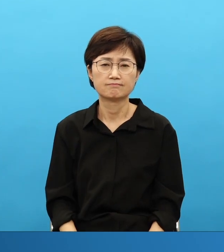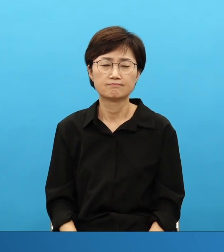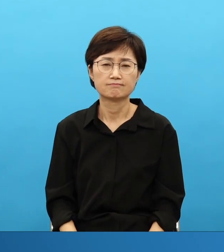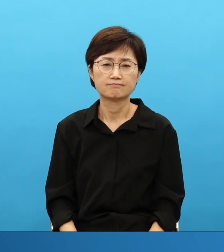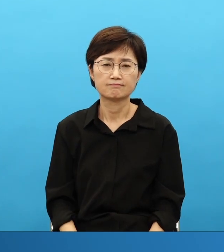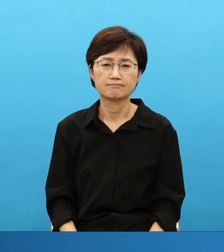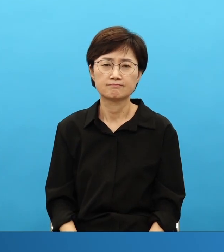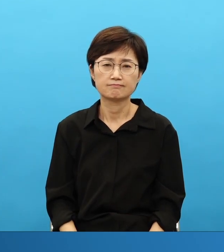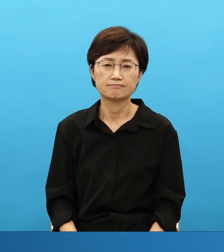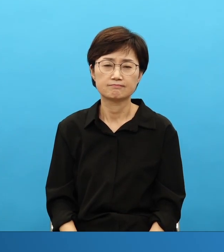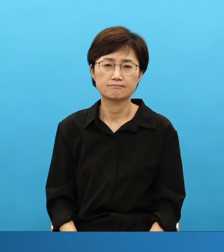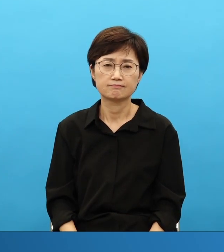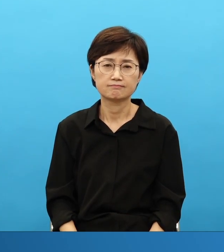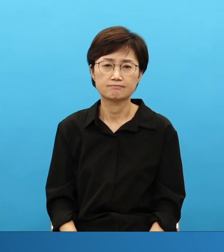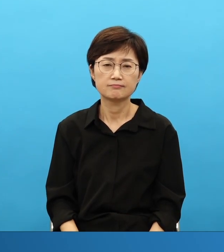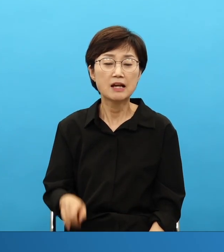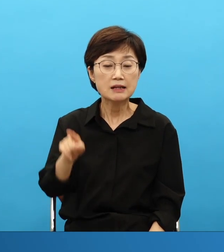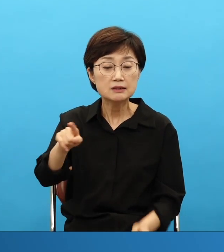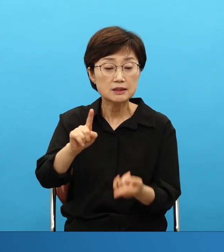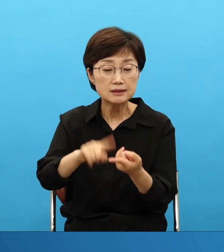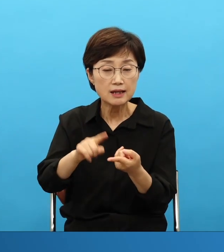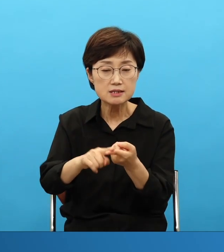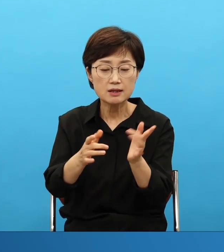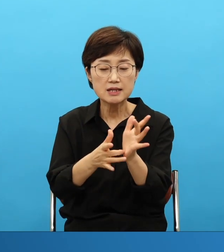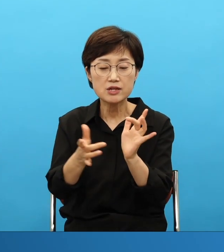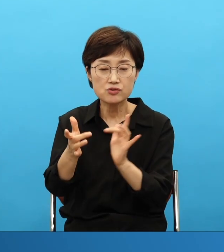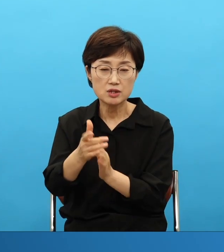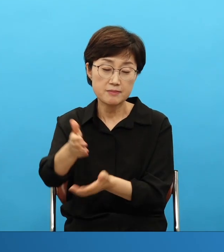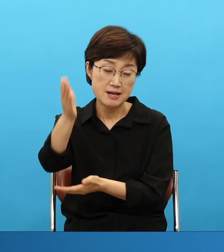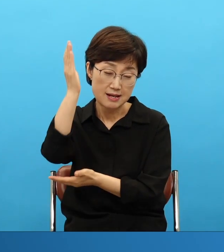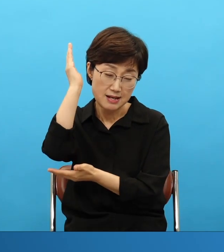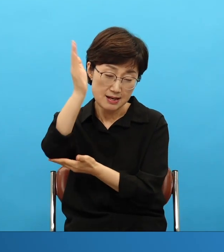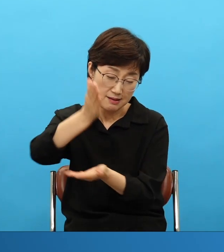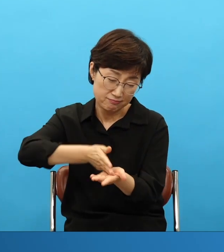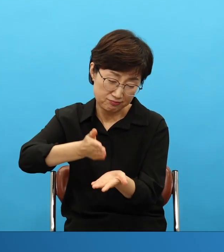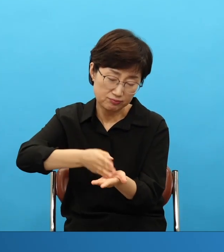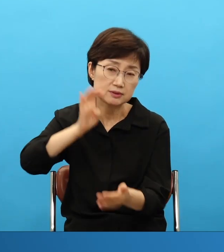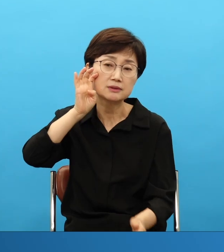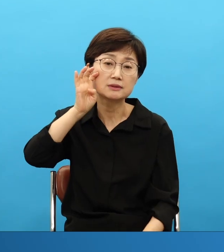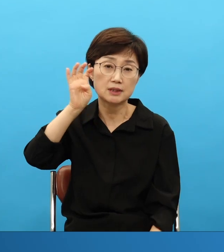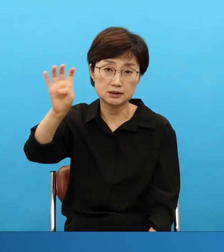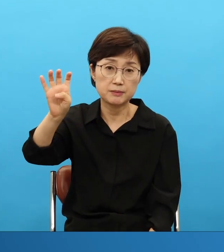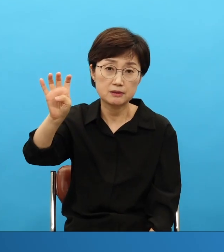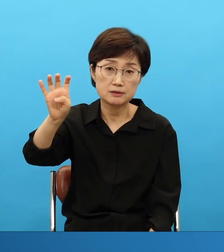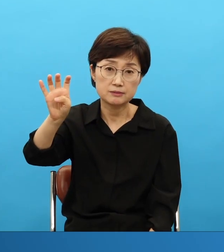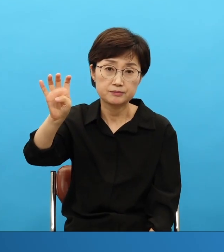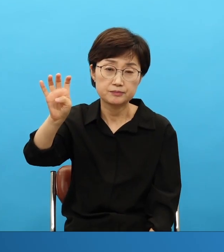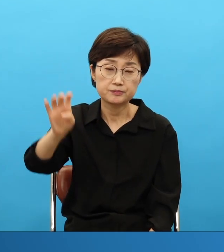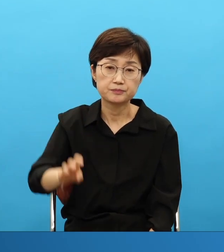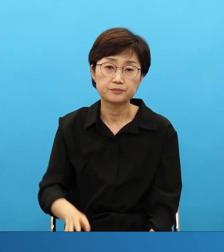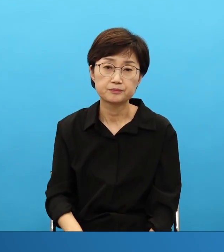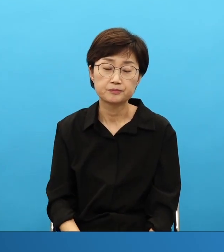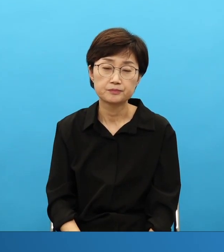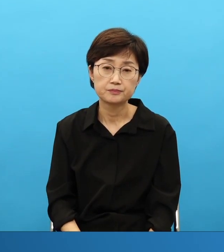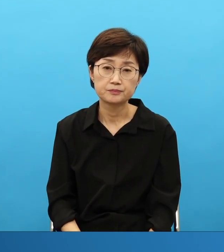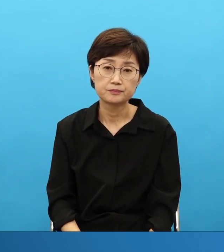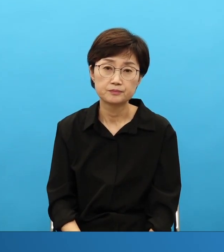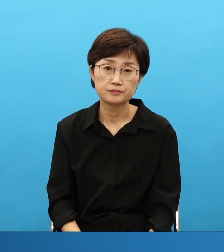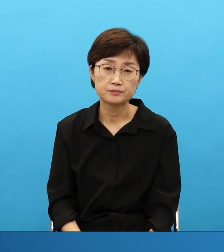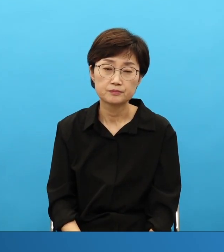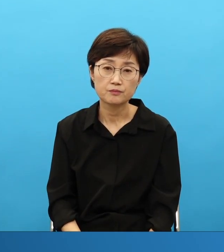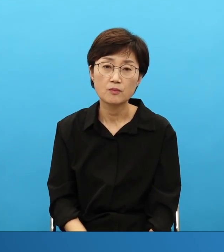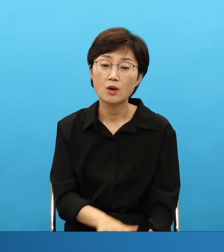거야 그 설명을 예수님이 지금 한 겁니다 무서운 겁니다 얼마만큼